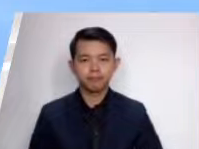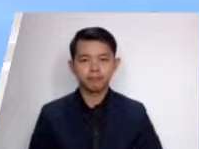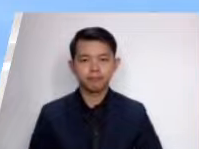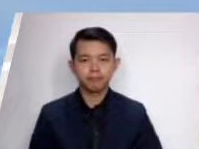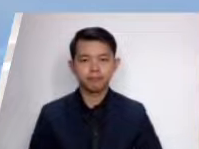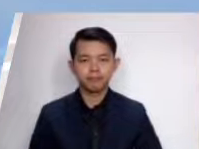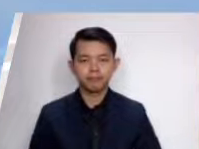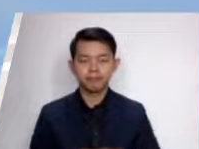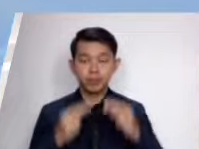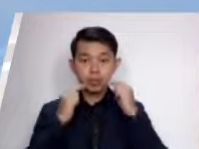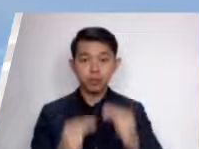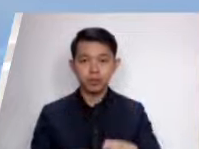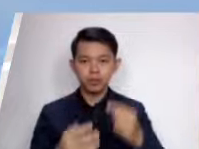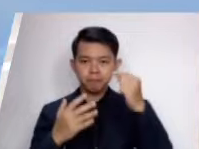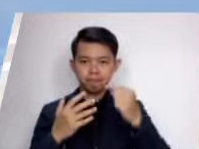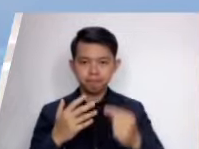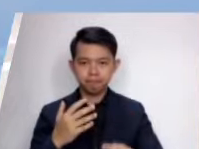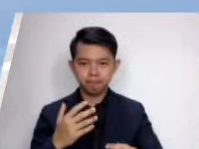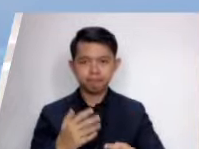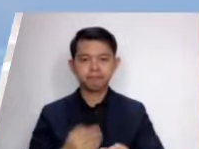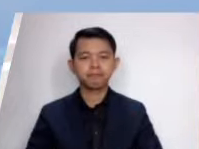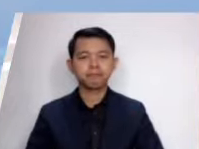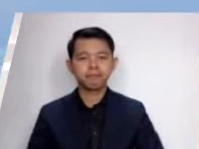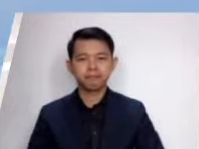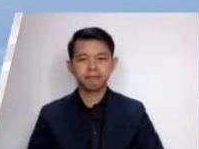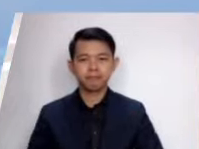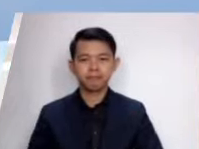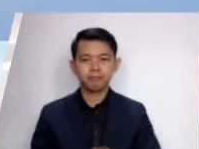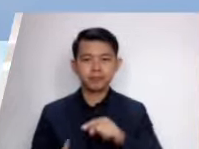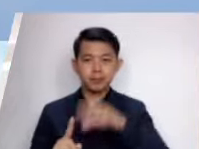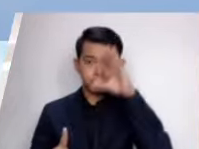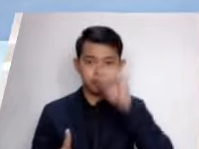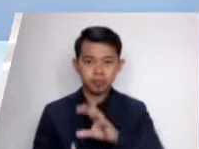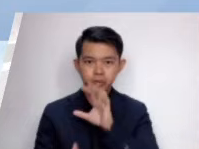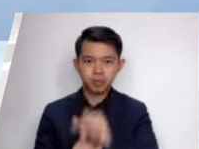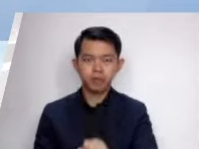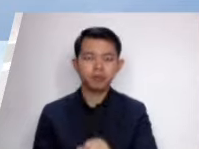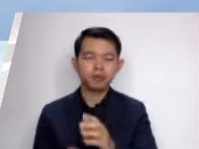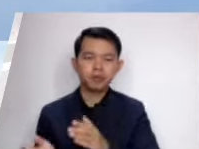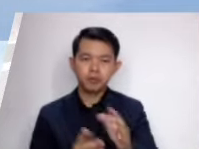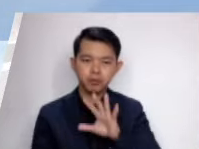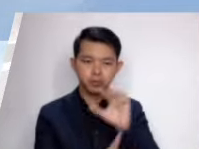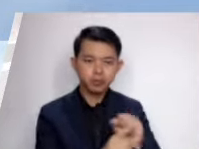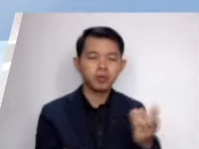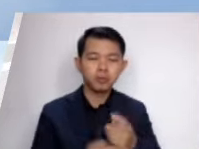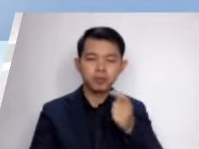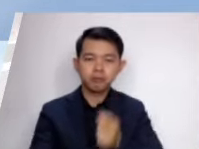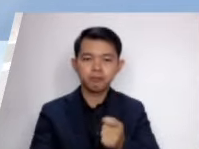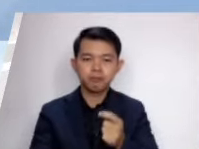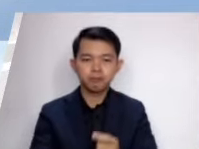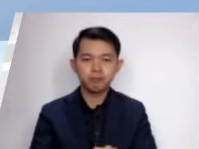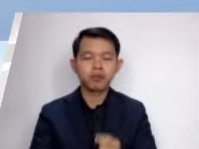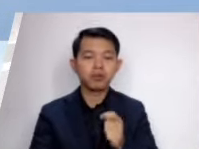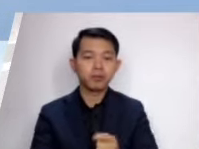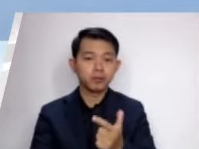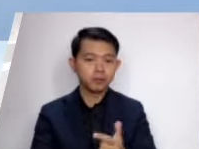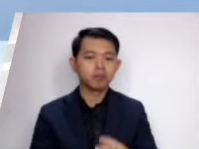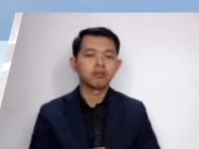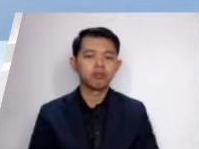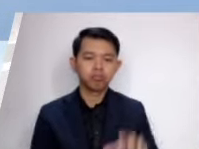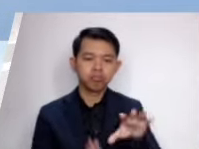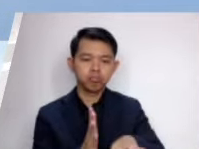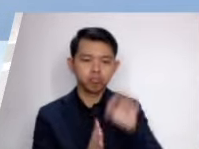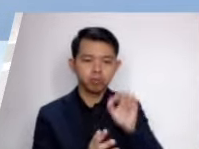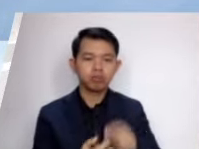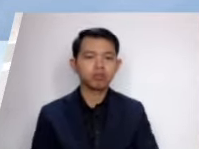balita. Arestado ang isang lalaki sa buy-bust operation sa Taguig. Nasabat mula sa suspek ang 170 gramo ng umani